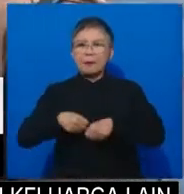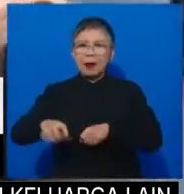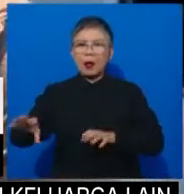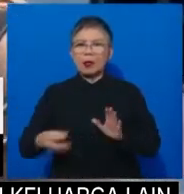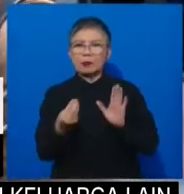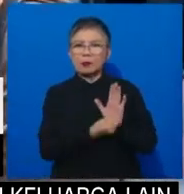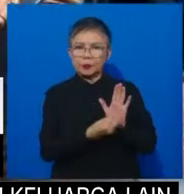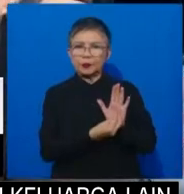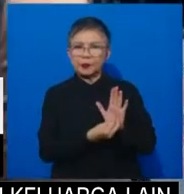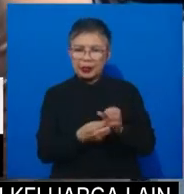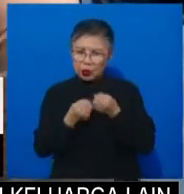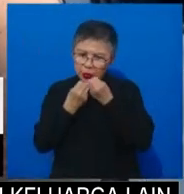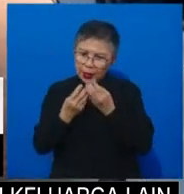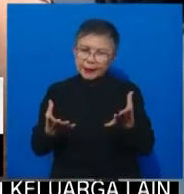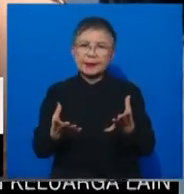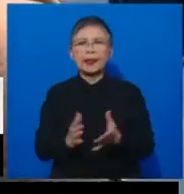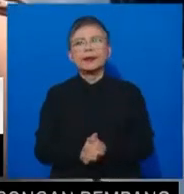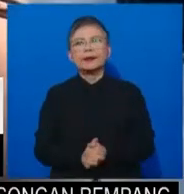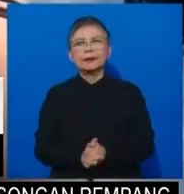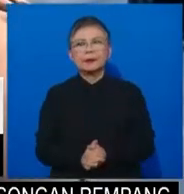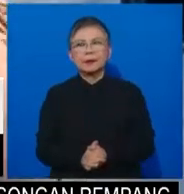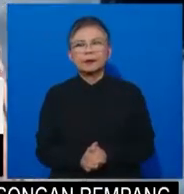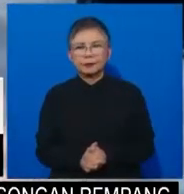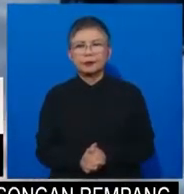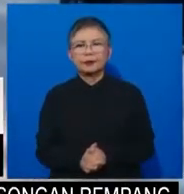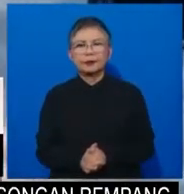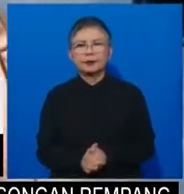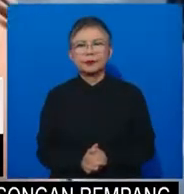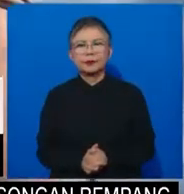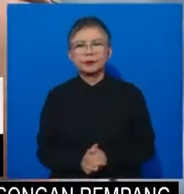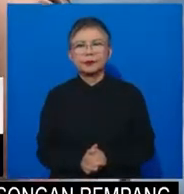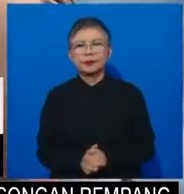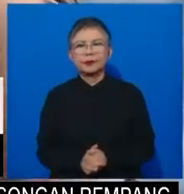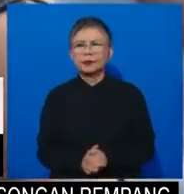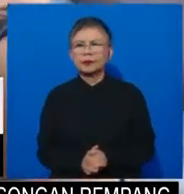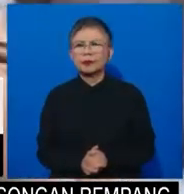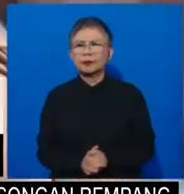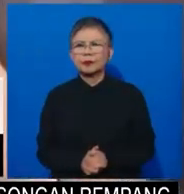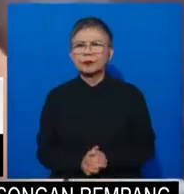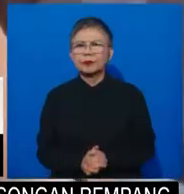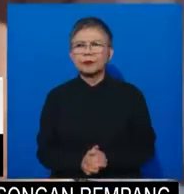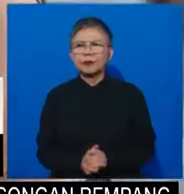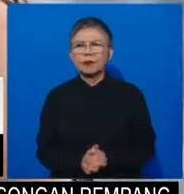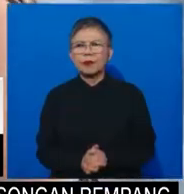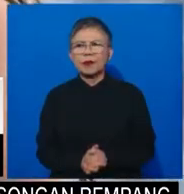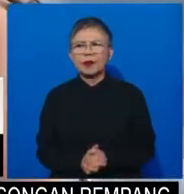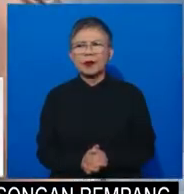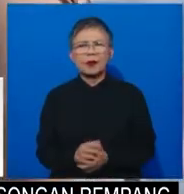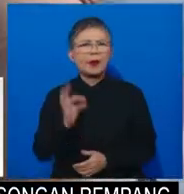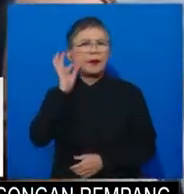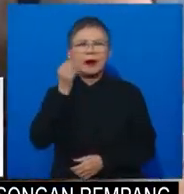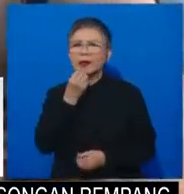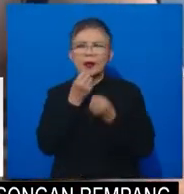kujelaskan kesaksianku kepada para penyidik. Begitu. Oh tidak. Oh belum, sorry belum bisa